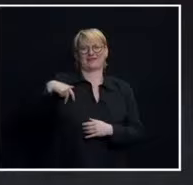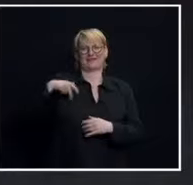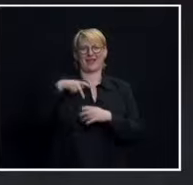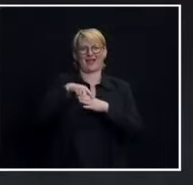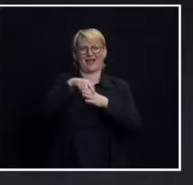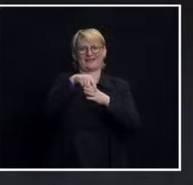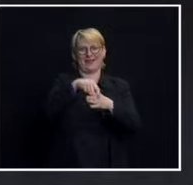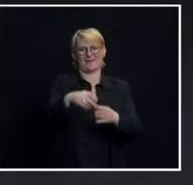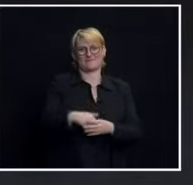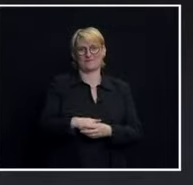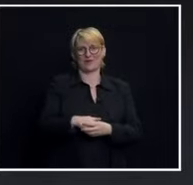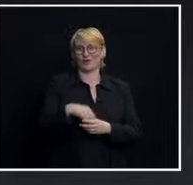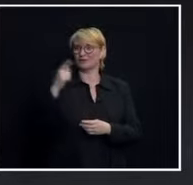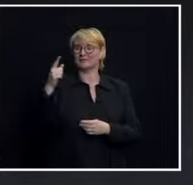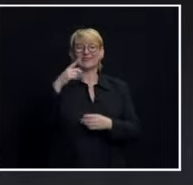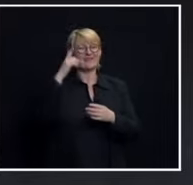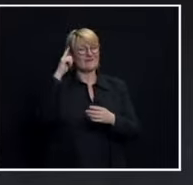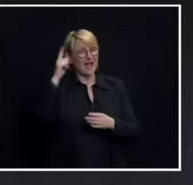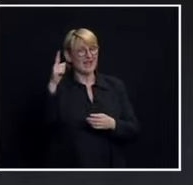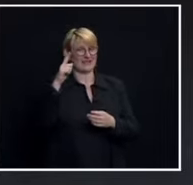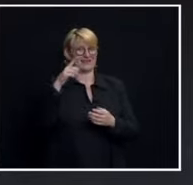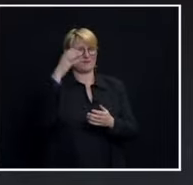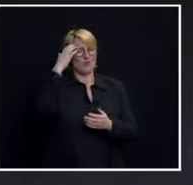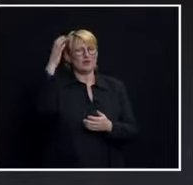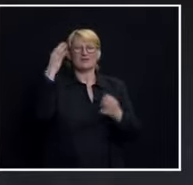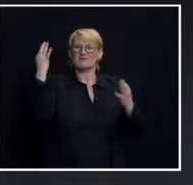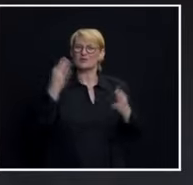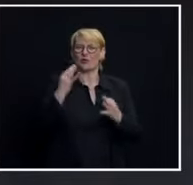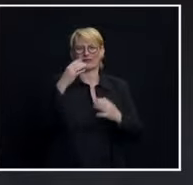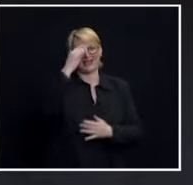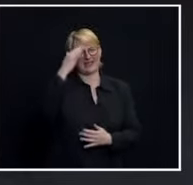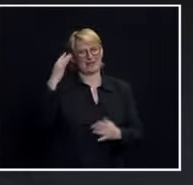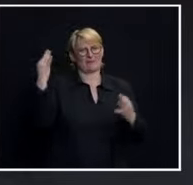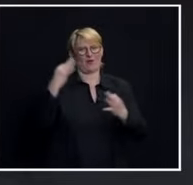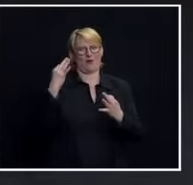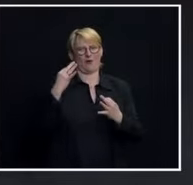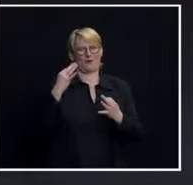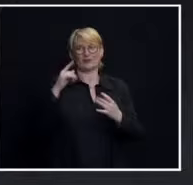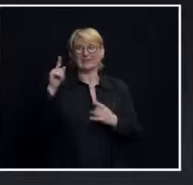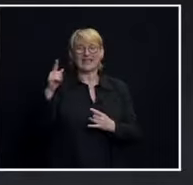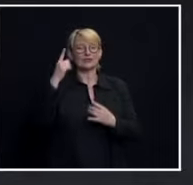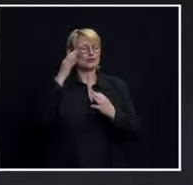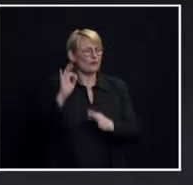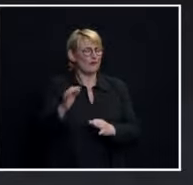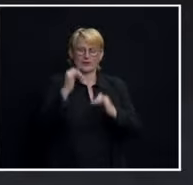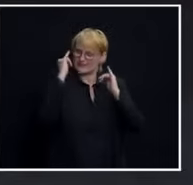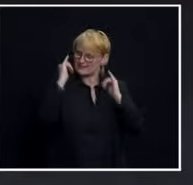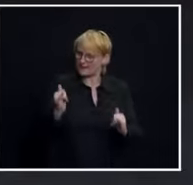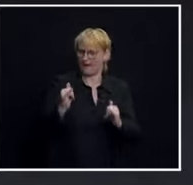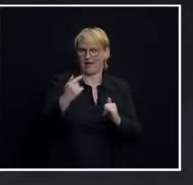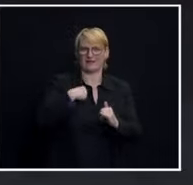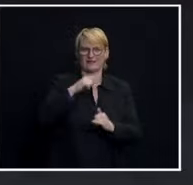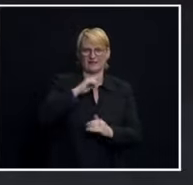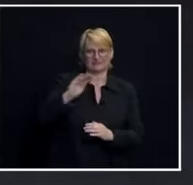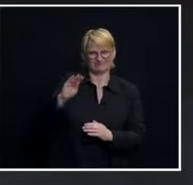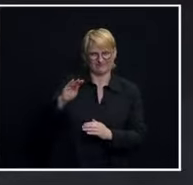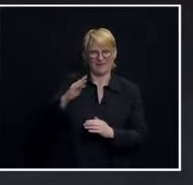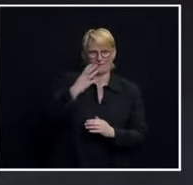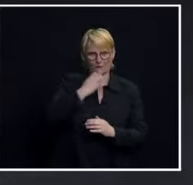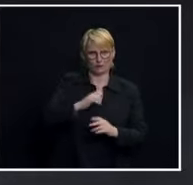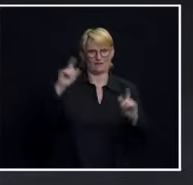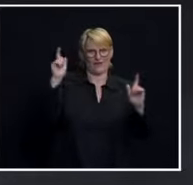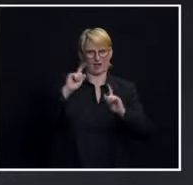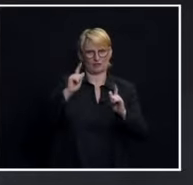sofort grünes Licht gegeben, wie wir mit der Idee, mit der Rückkehr der Namen bei ihm angeklopft haben. Wir haben eine unglaubliche